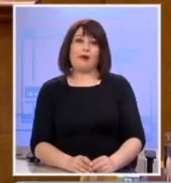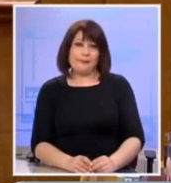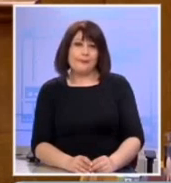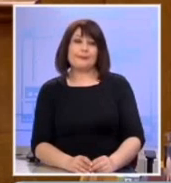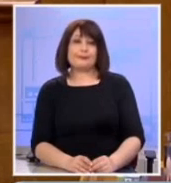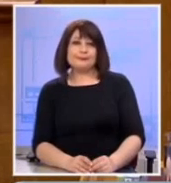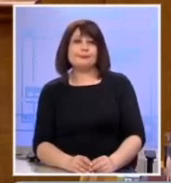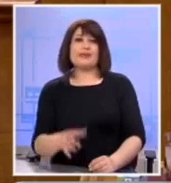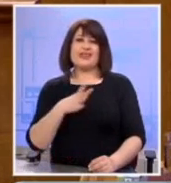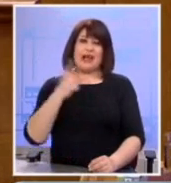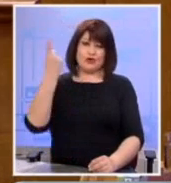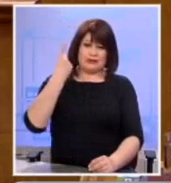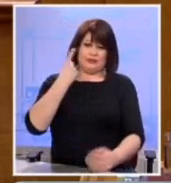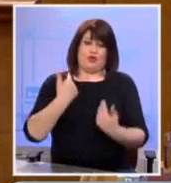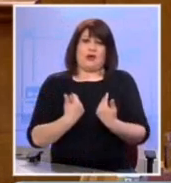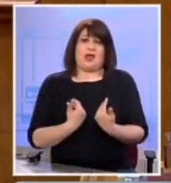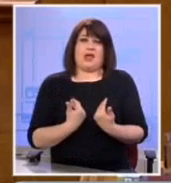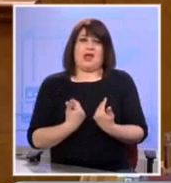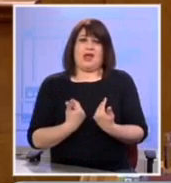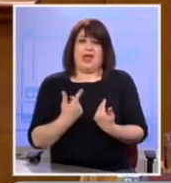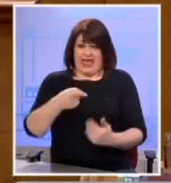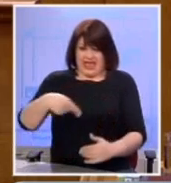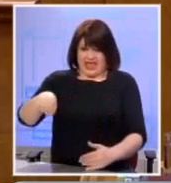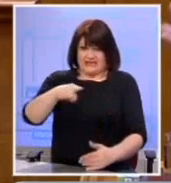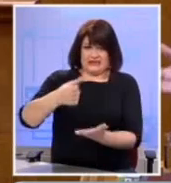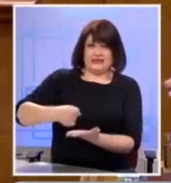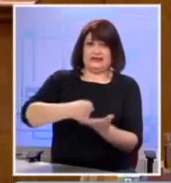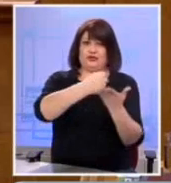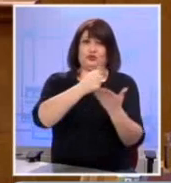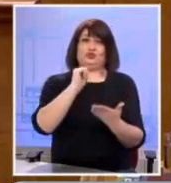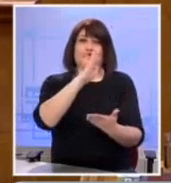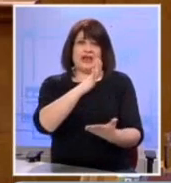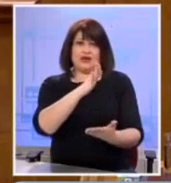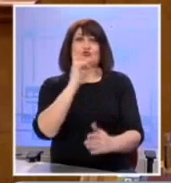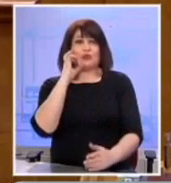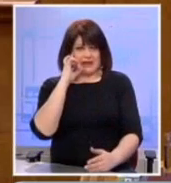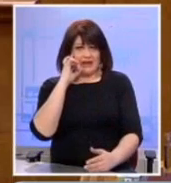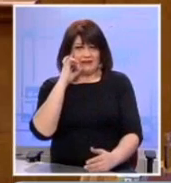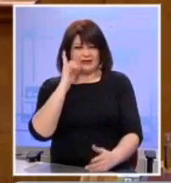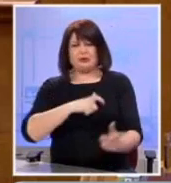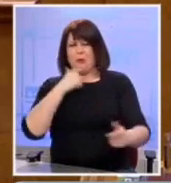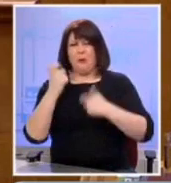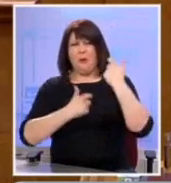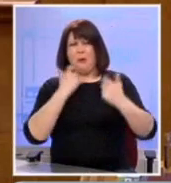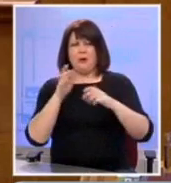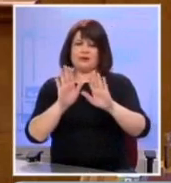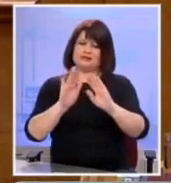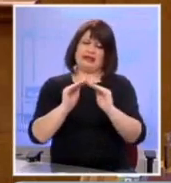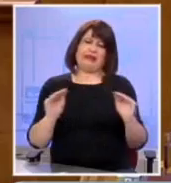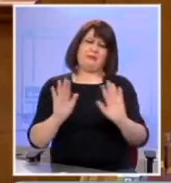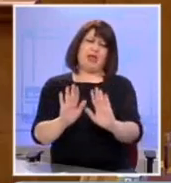Διότι θέλουν να μας τιμωρήσουν. Εσείς και αυτοί αυτό θέλουν. Το καταλάβατε?